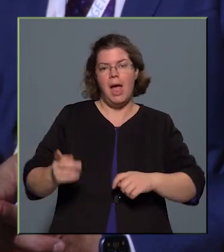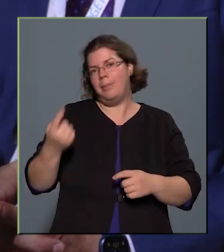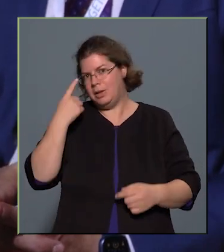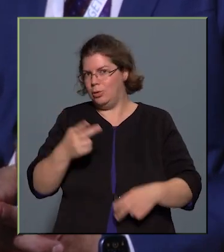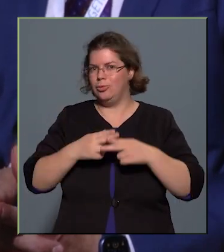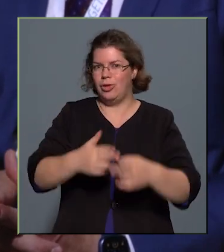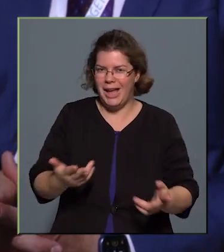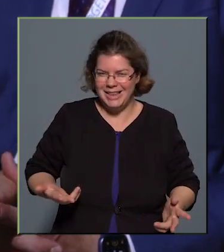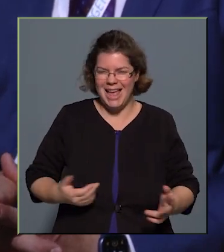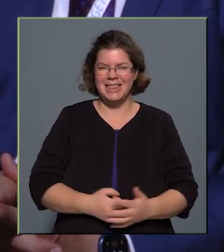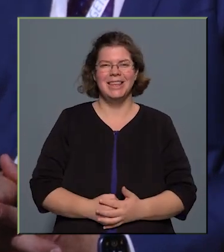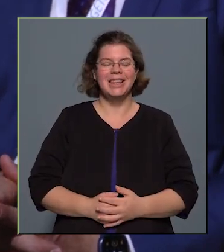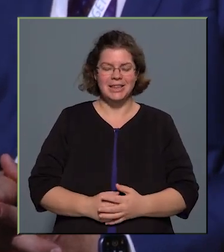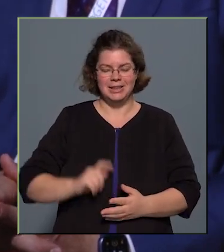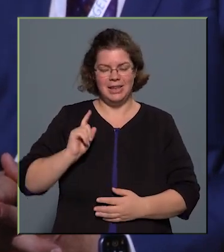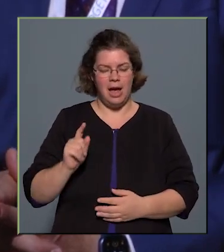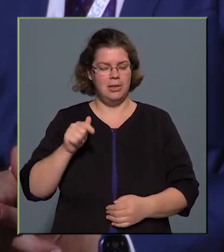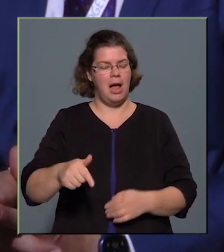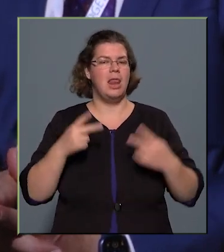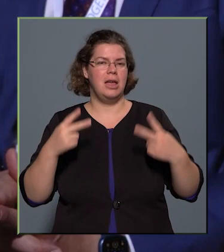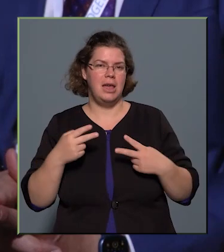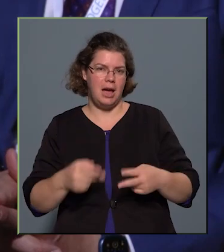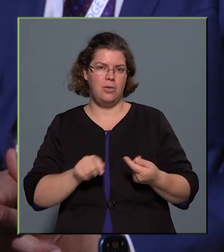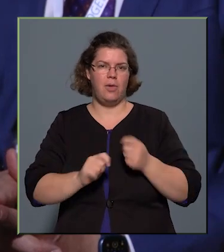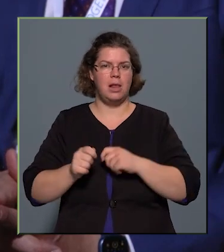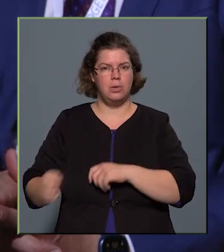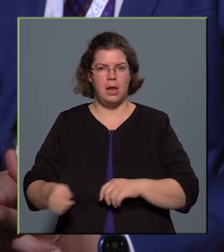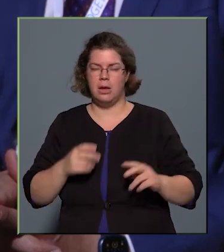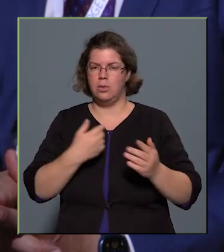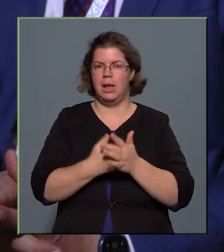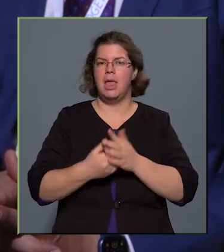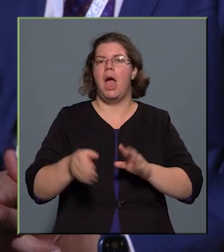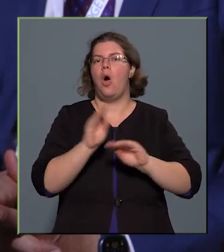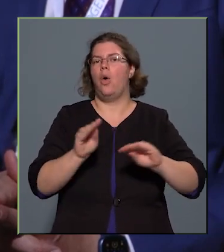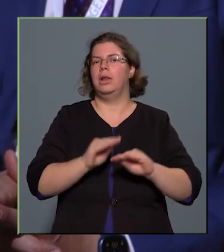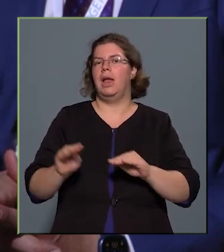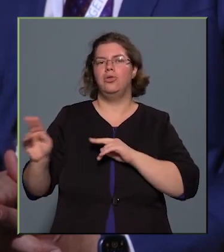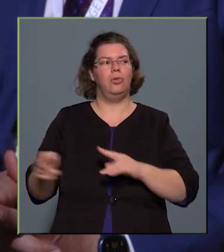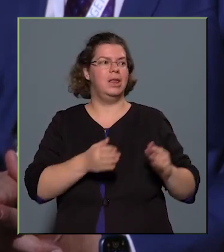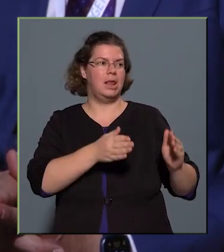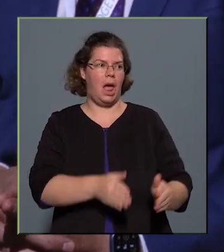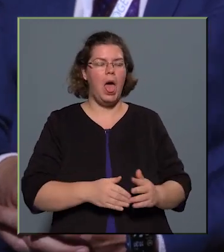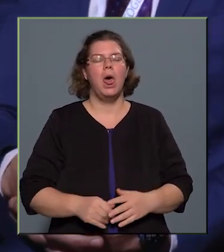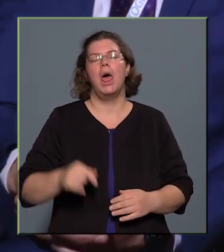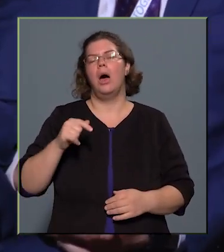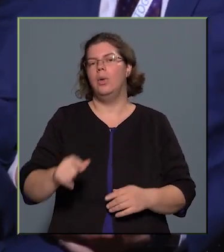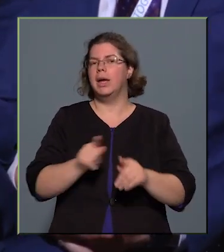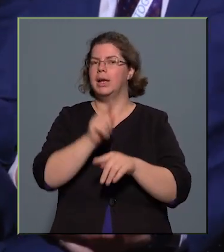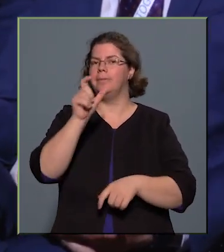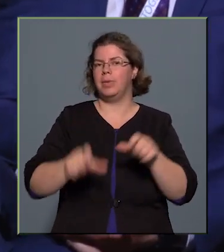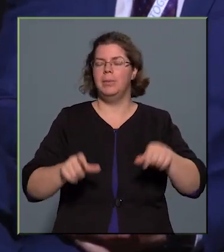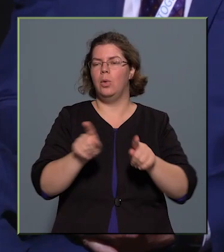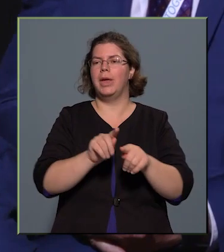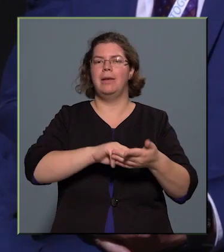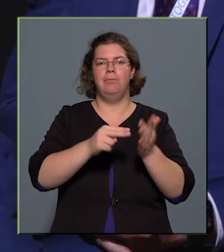persze. De az a lényeg, hogy változtatható legyen. Hogyha az oktatásokra térünk vissza, akkor meg ott olyan embereket, vagy olyan